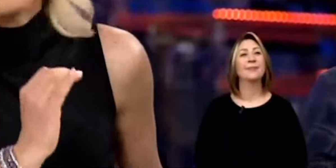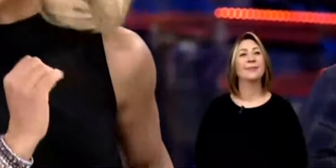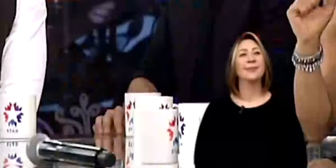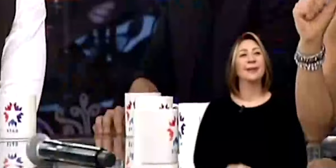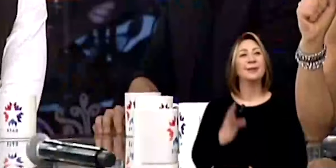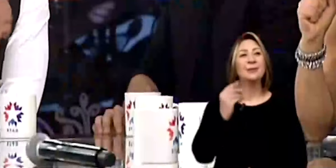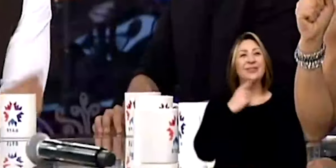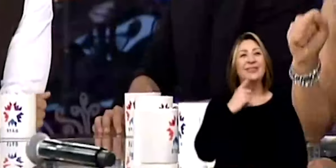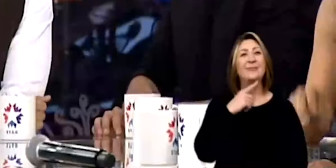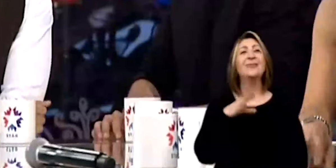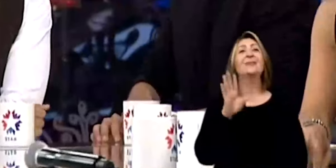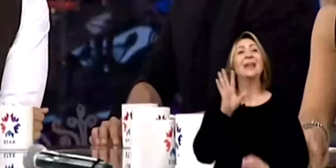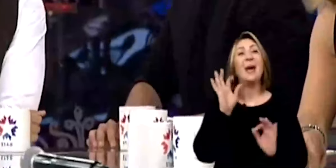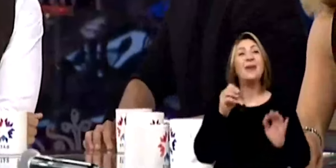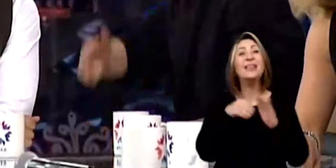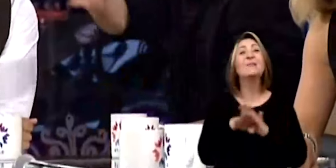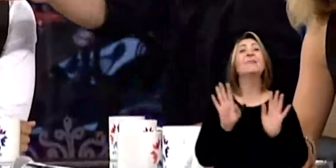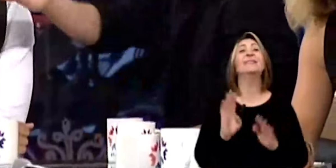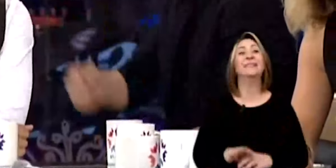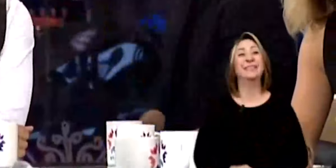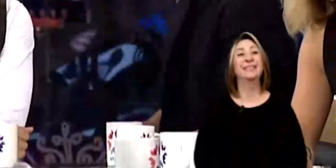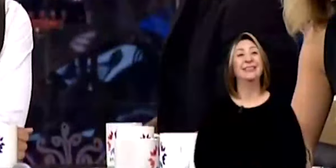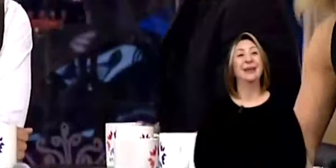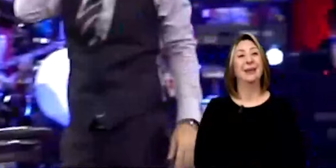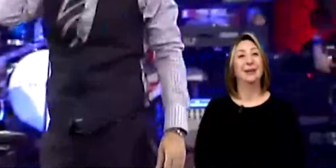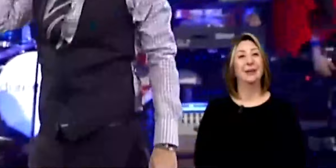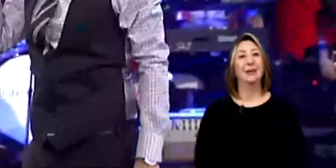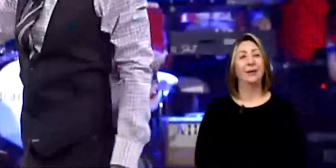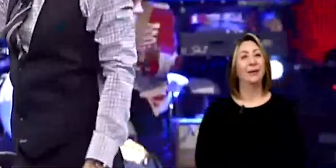Çok sevimli bir şey değilmiş. İnşallah hemen girmeyiz yani. Bir dakika ama...